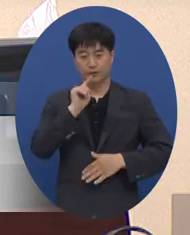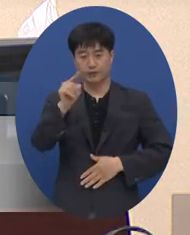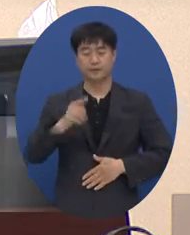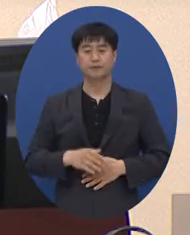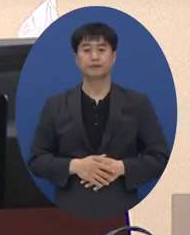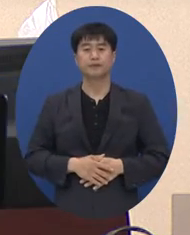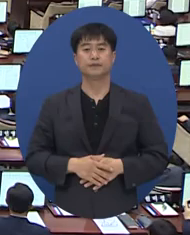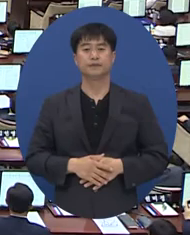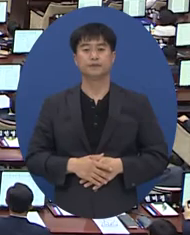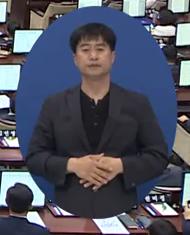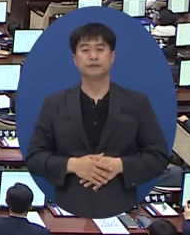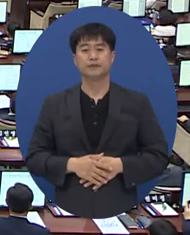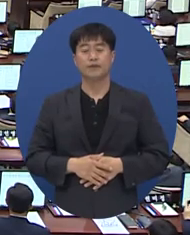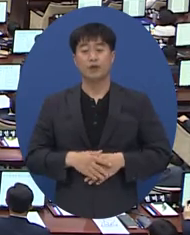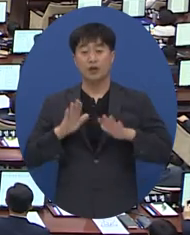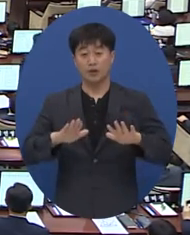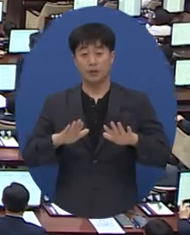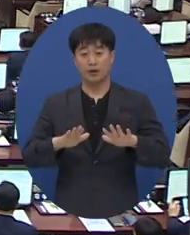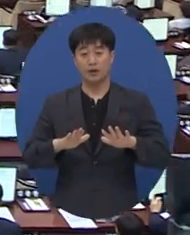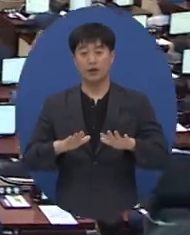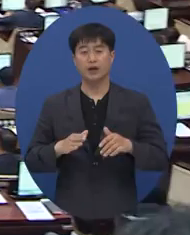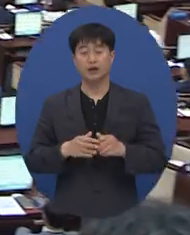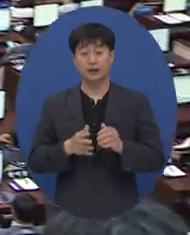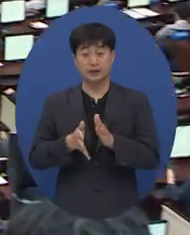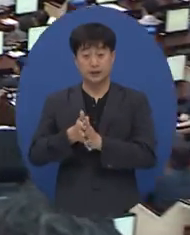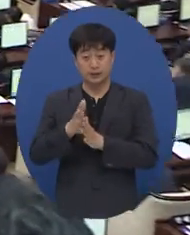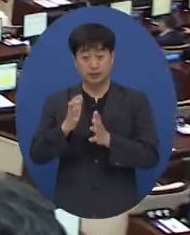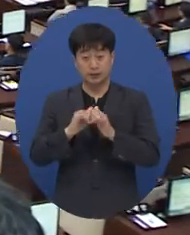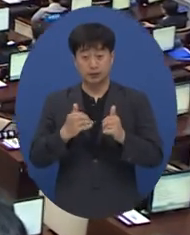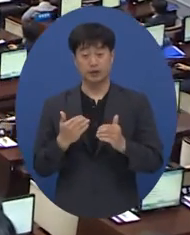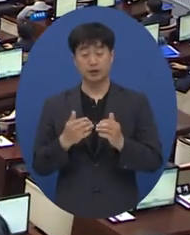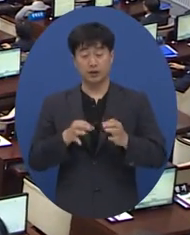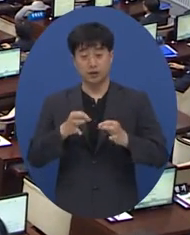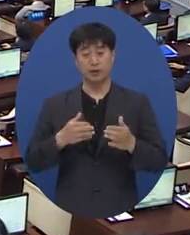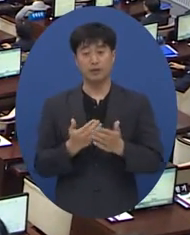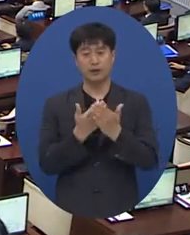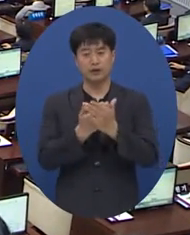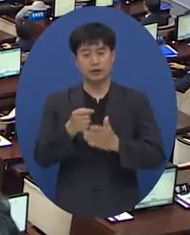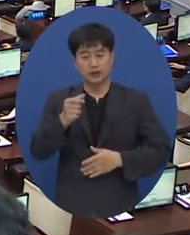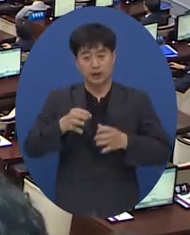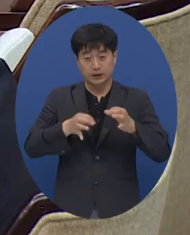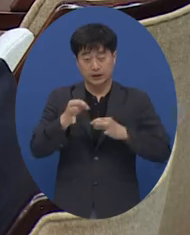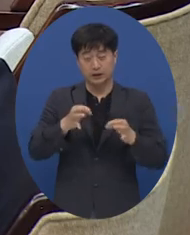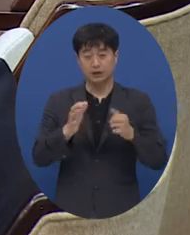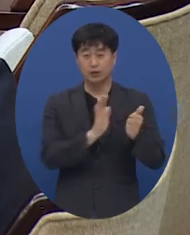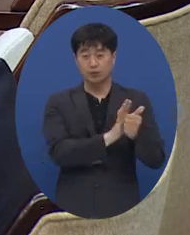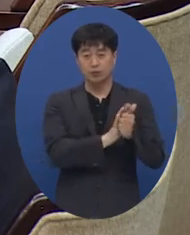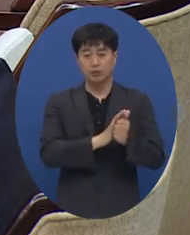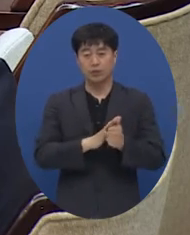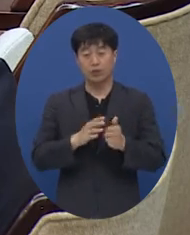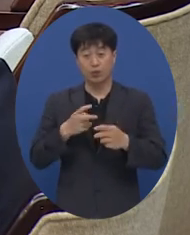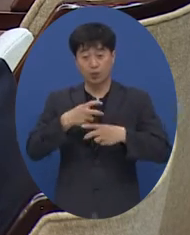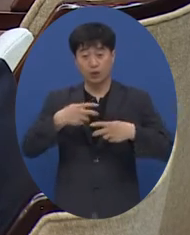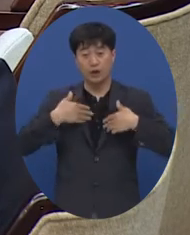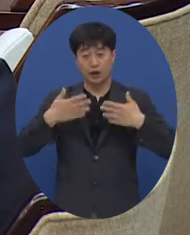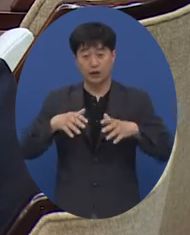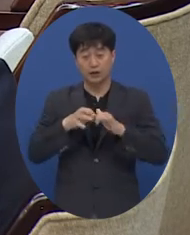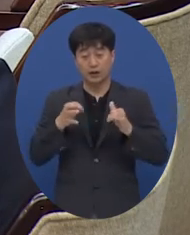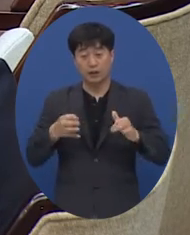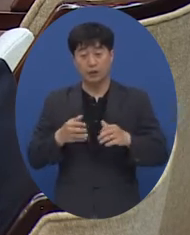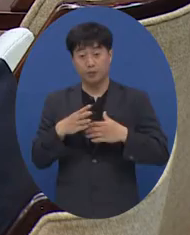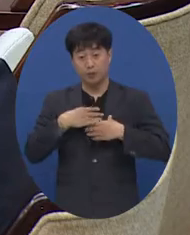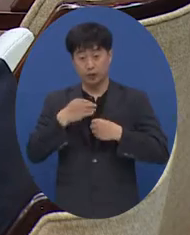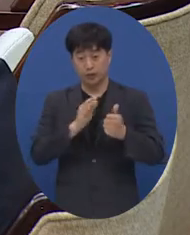이루어지도록 힘쓰겠습니다. 이번 회기에선 시민시장 활성화와 소상공인 보호 및 지원, 교통약자 이동 편의 증진 등에